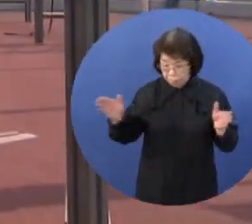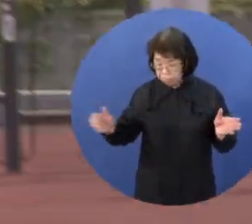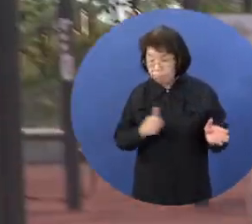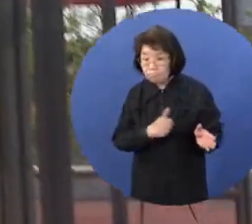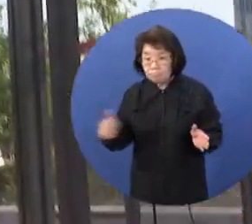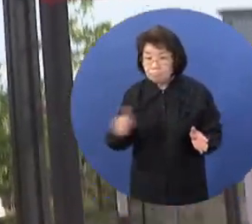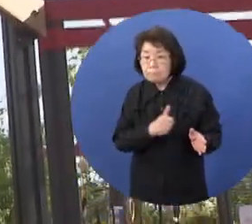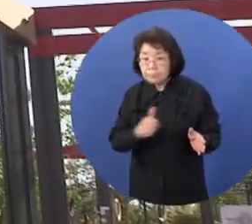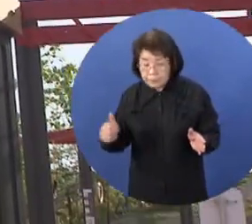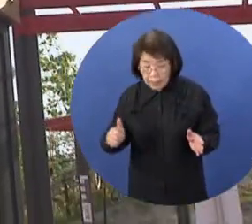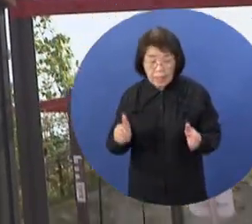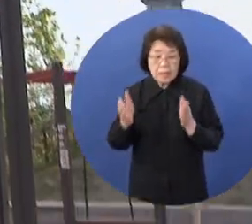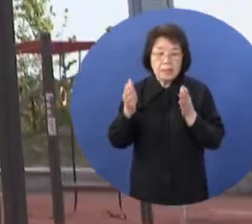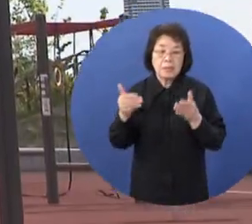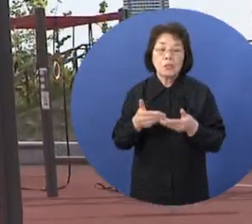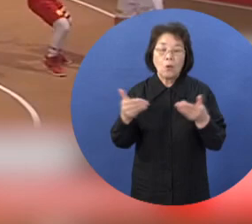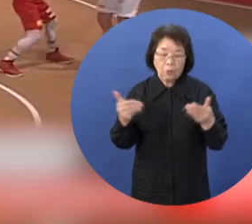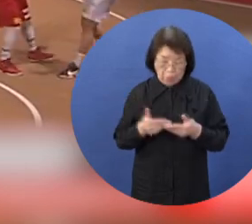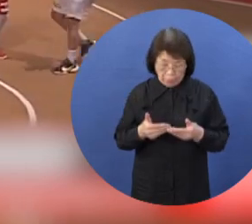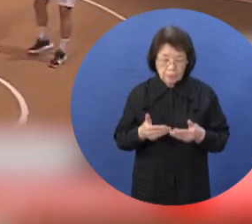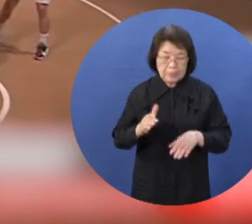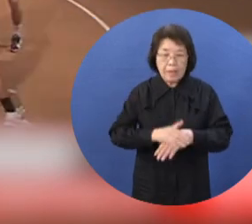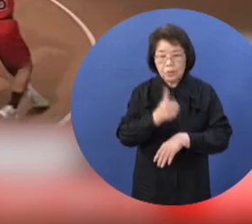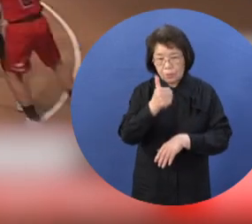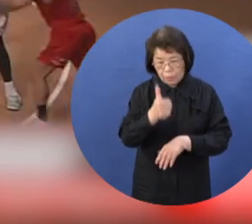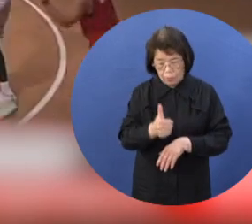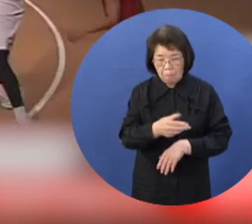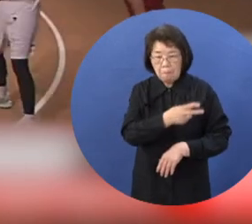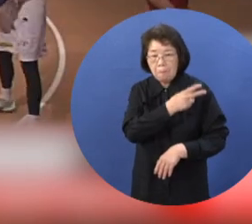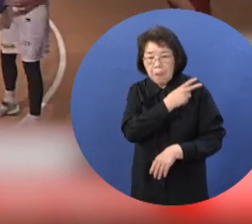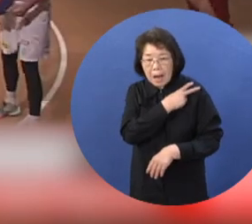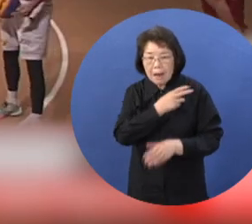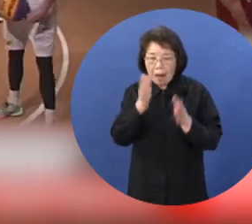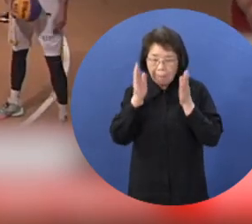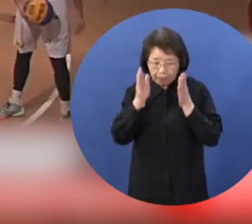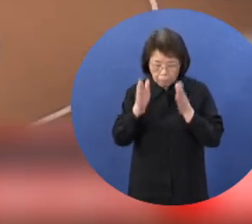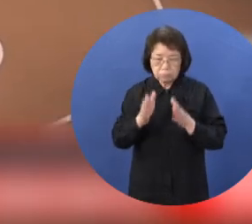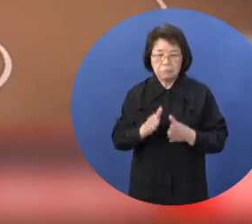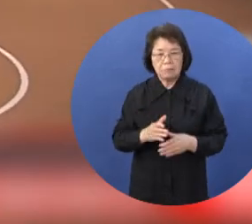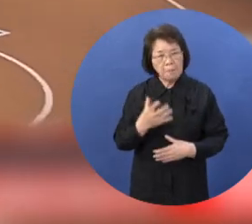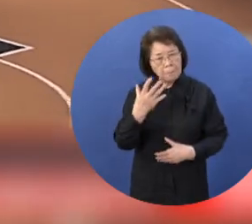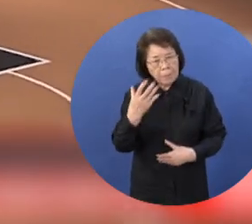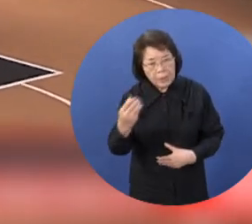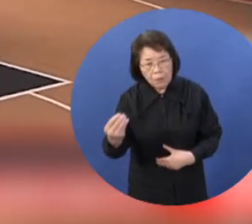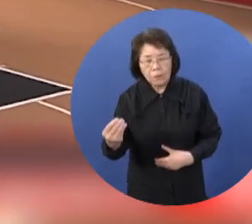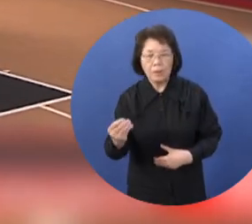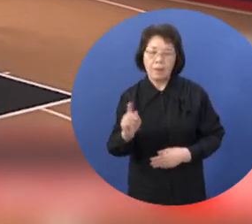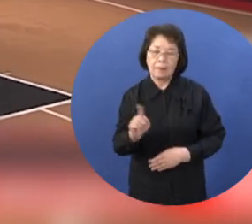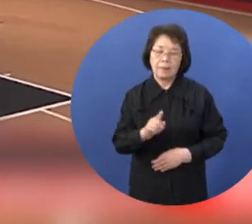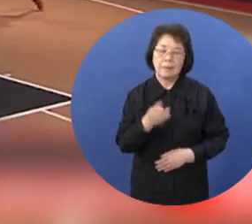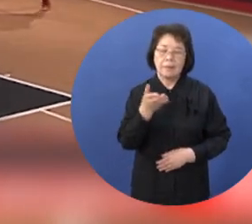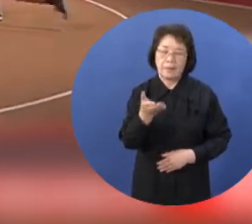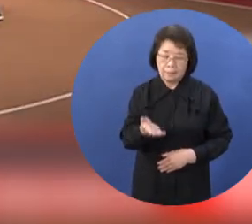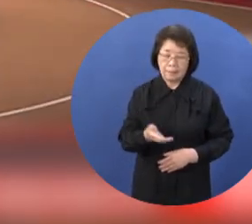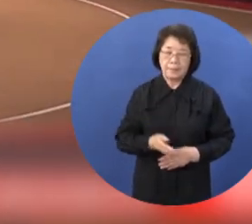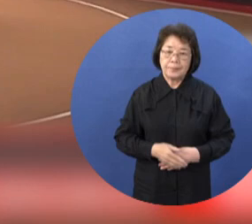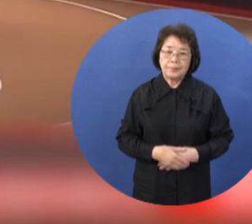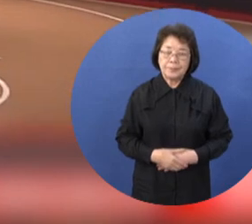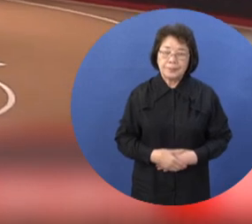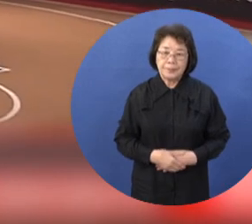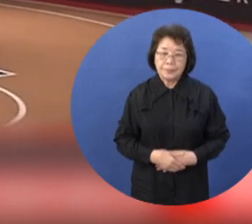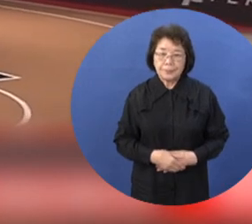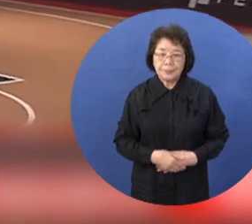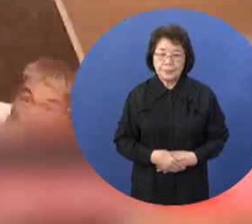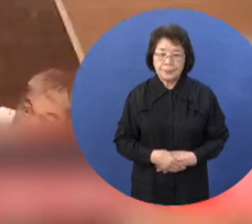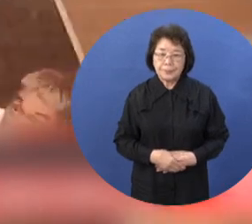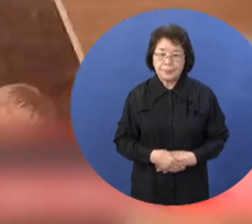してまで仕事と選手活動を両立させているという西米さん、そこまでさせる 3X3 の魅力とは